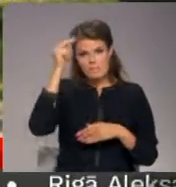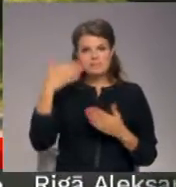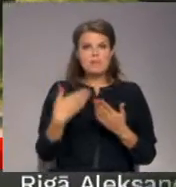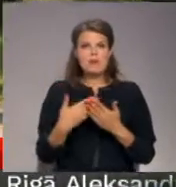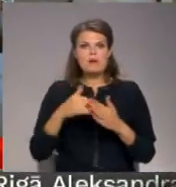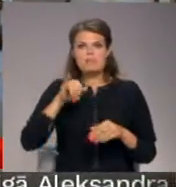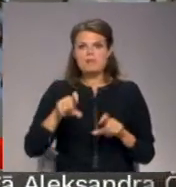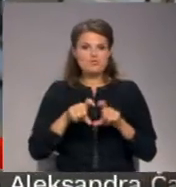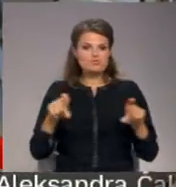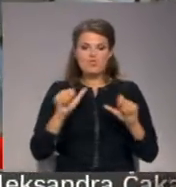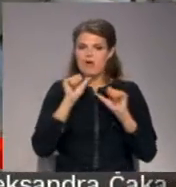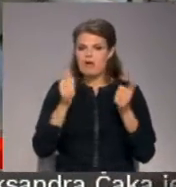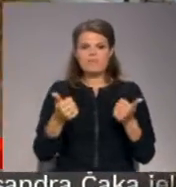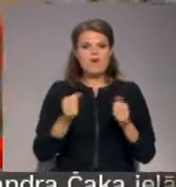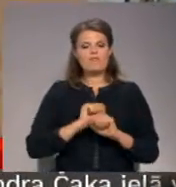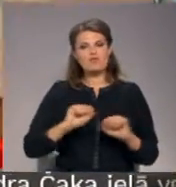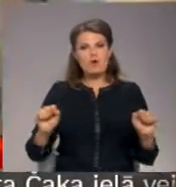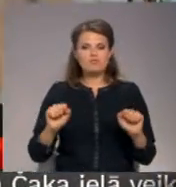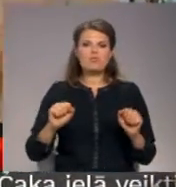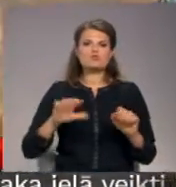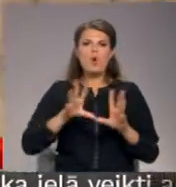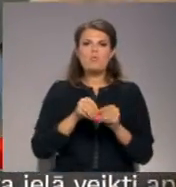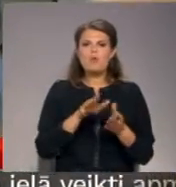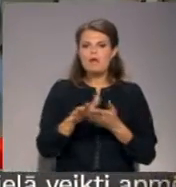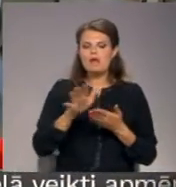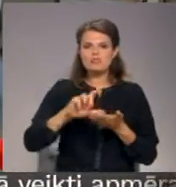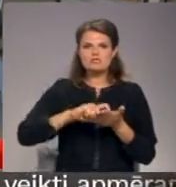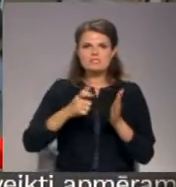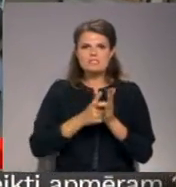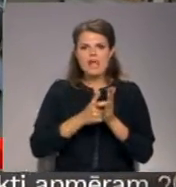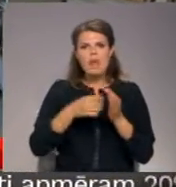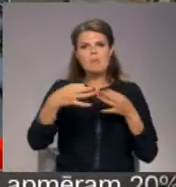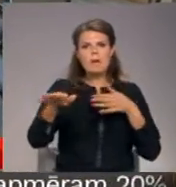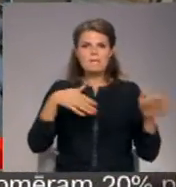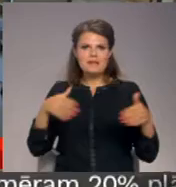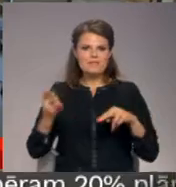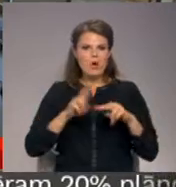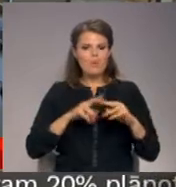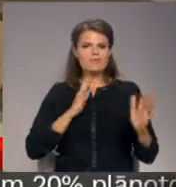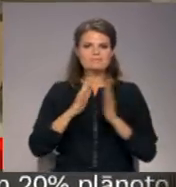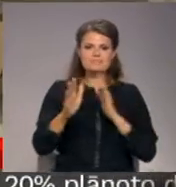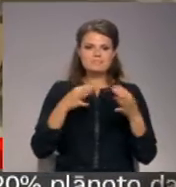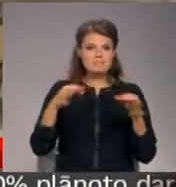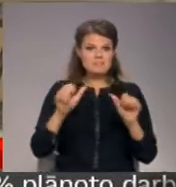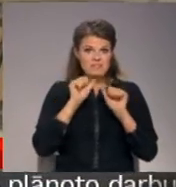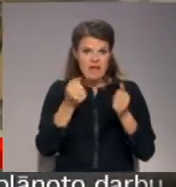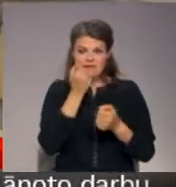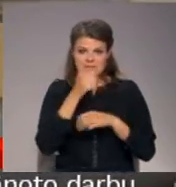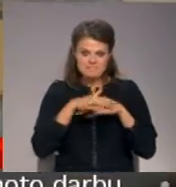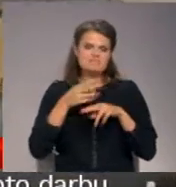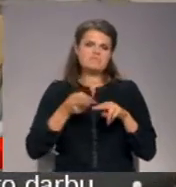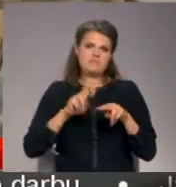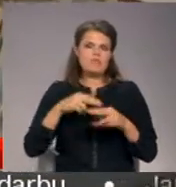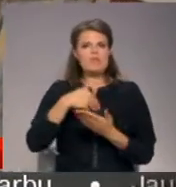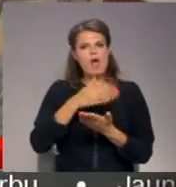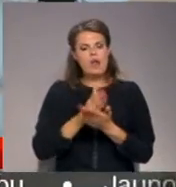ja skolas nevarēs nodrošināt optimālu koplietošanas telpu piepildījumu un skolēnu plūsmu koordinēšanu. C variants paredz